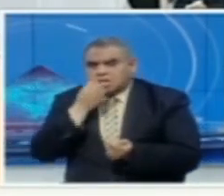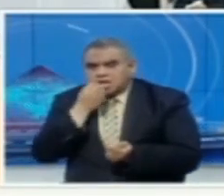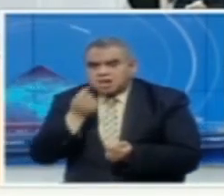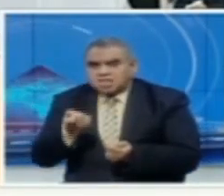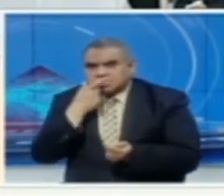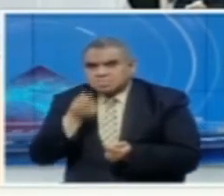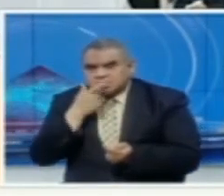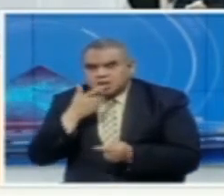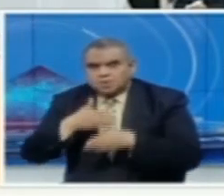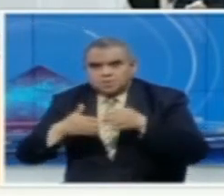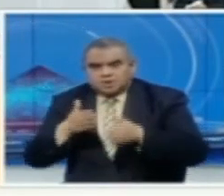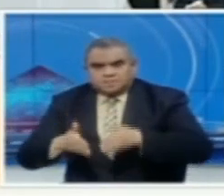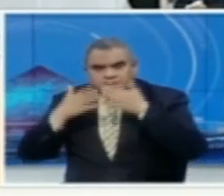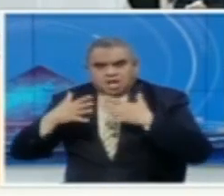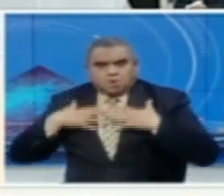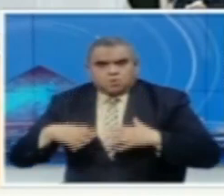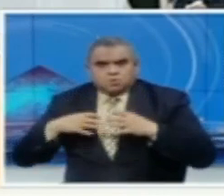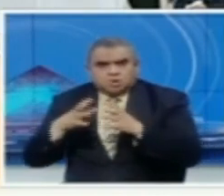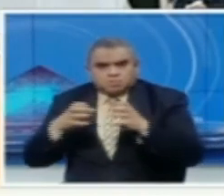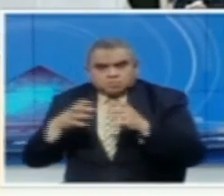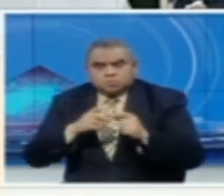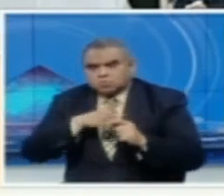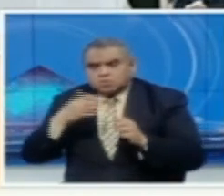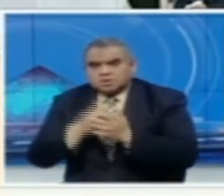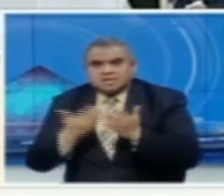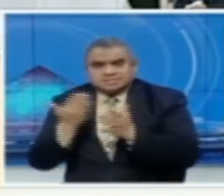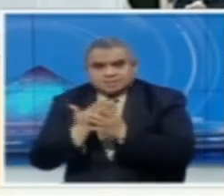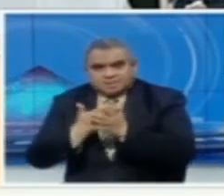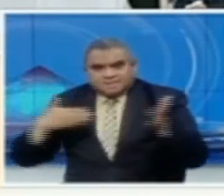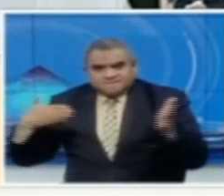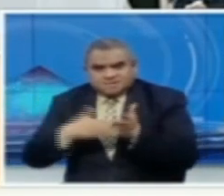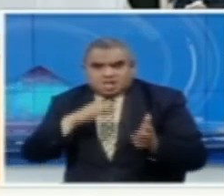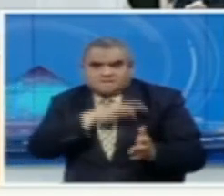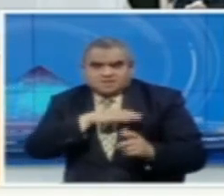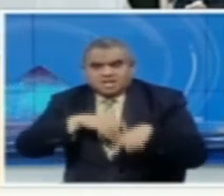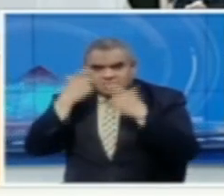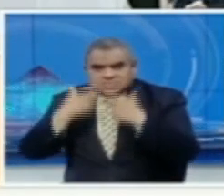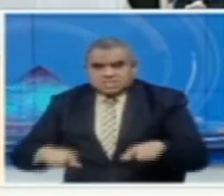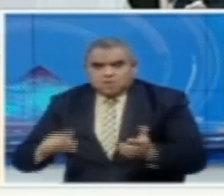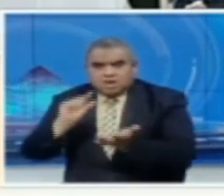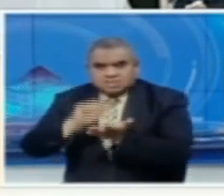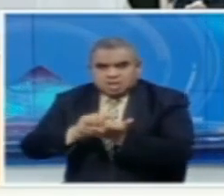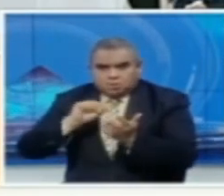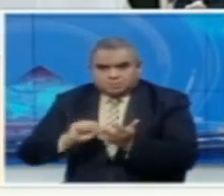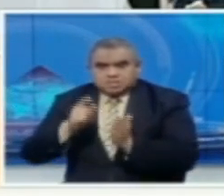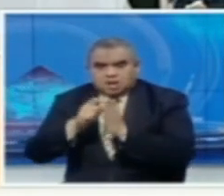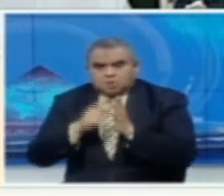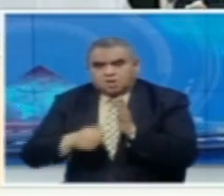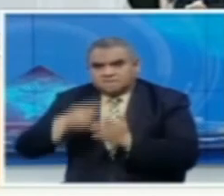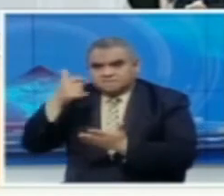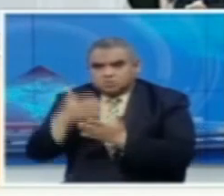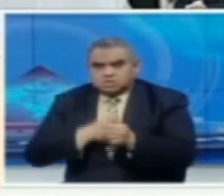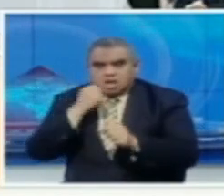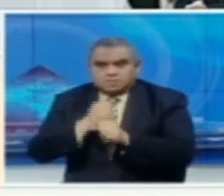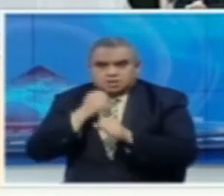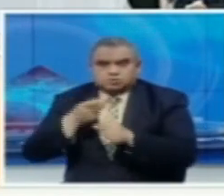ومواد البناء، والتي ستعود بالعديد من الفوائد الاقتصادية على الدولة وتساهم في توفير فرص عمل